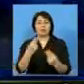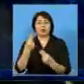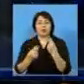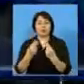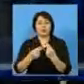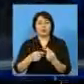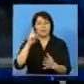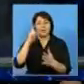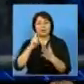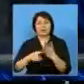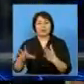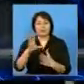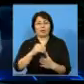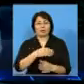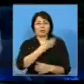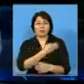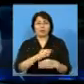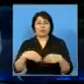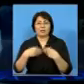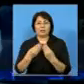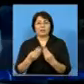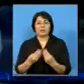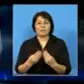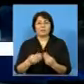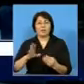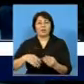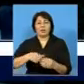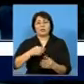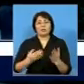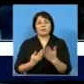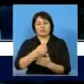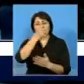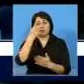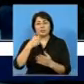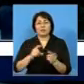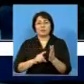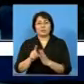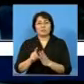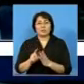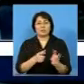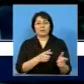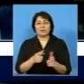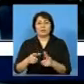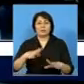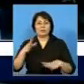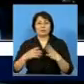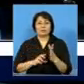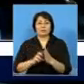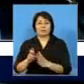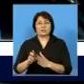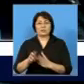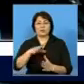үдесінен шығу үшін барын салатынын айтады. Жаңа жылдан кейін бұйырса келесі жылға уже дайындықты бастаймыз. Келесі жылға бізде үлкен мақсаттар